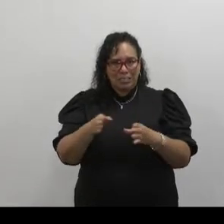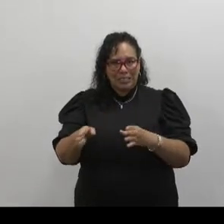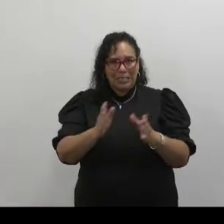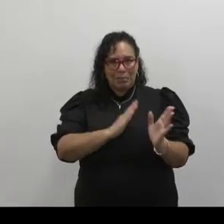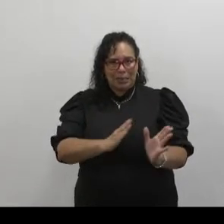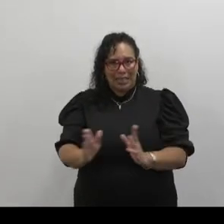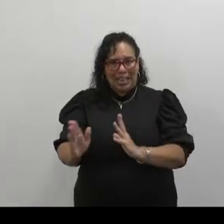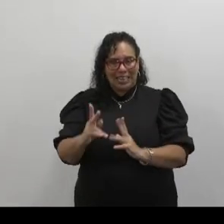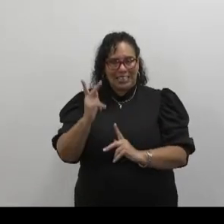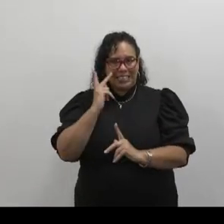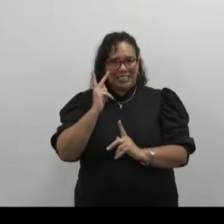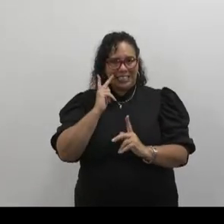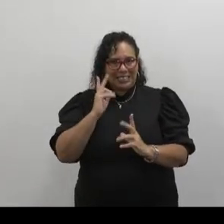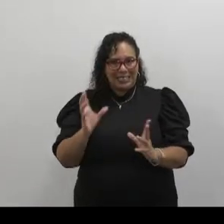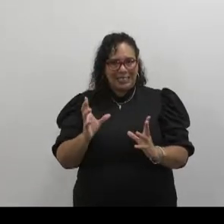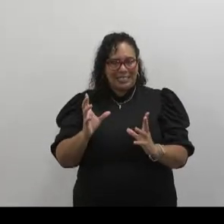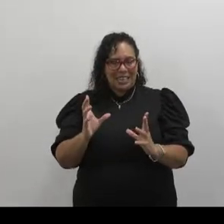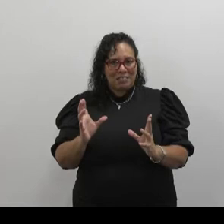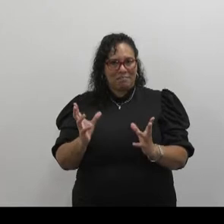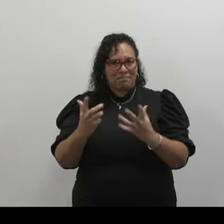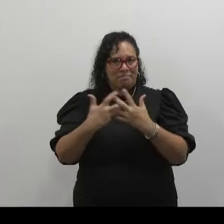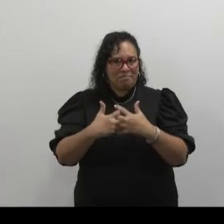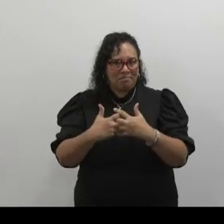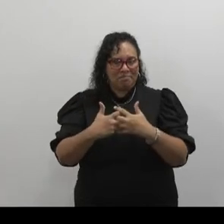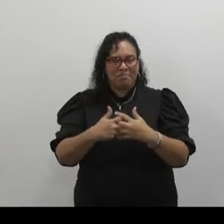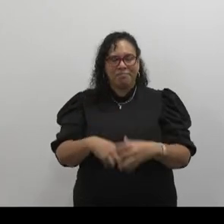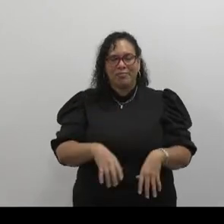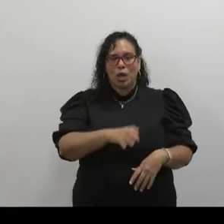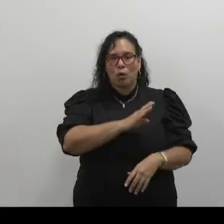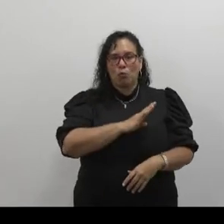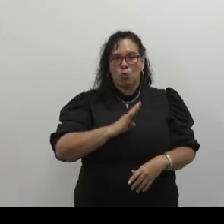nằm bề trái chung môi mà chun